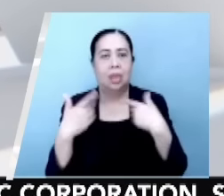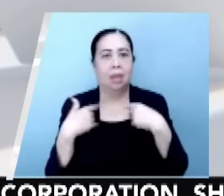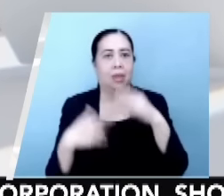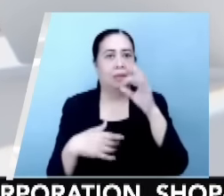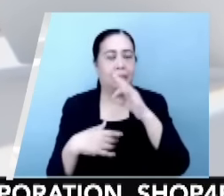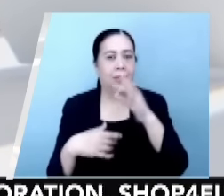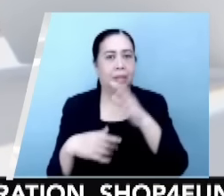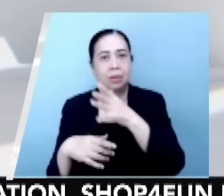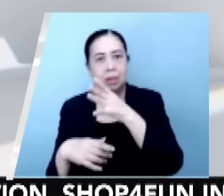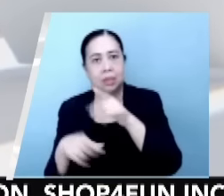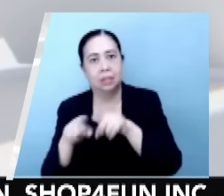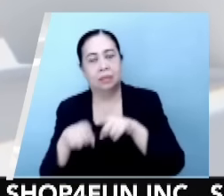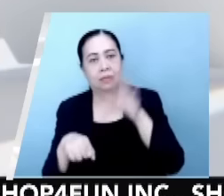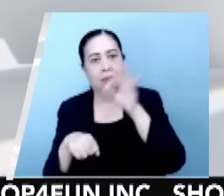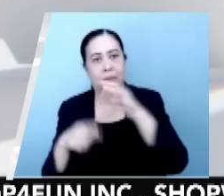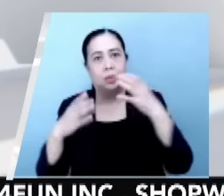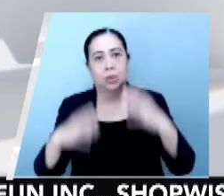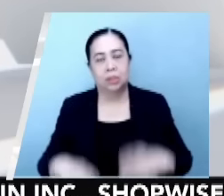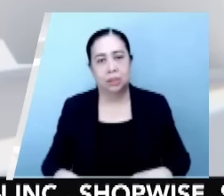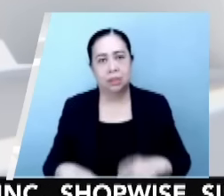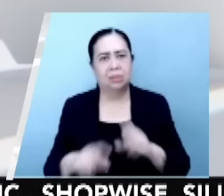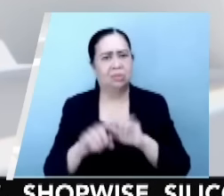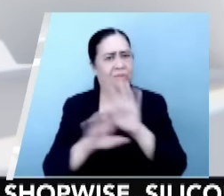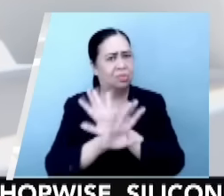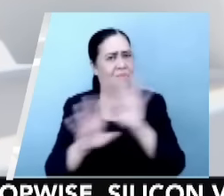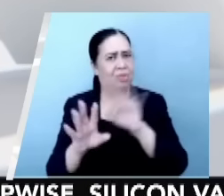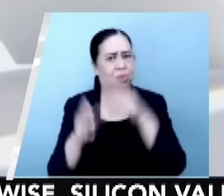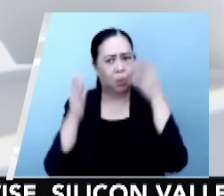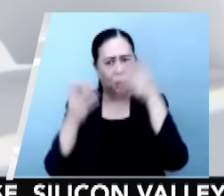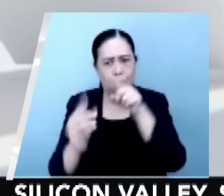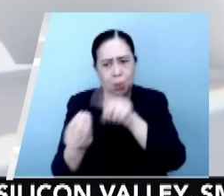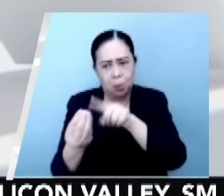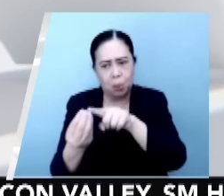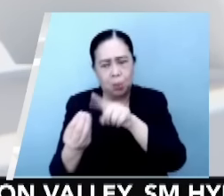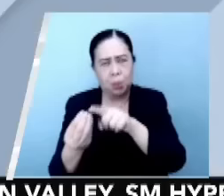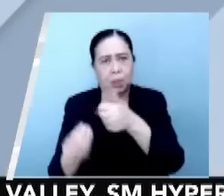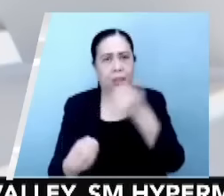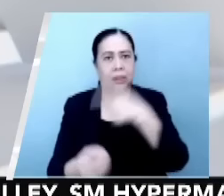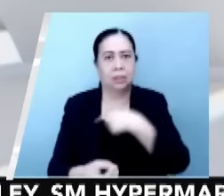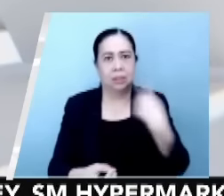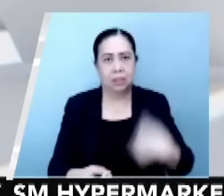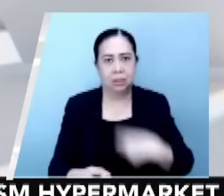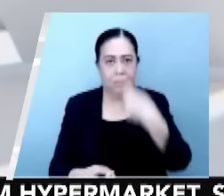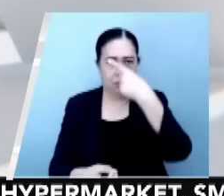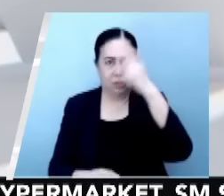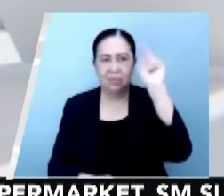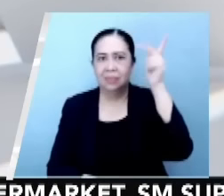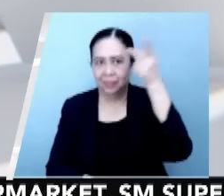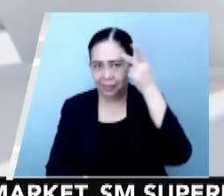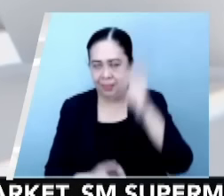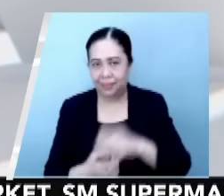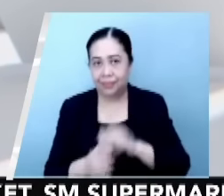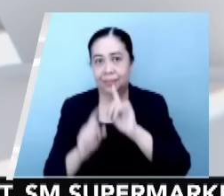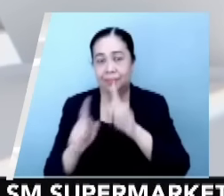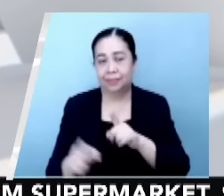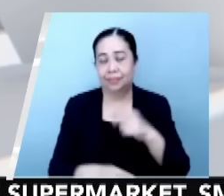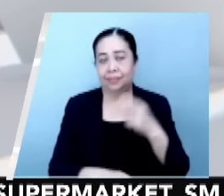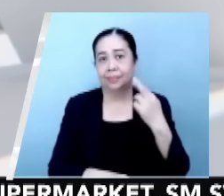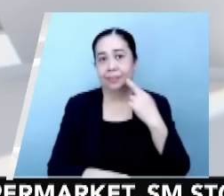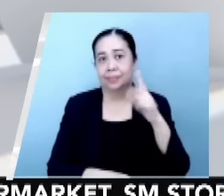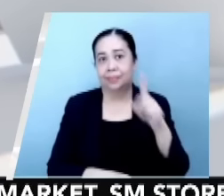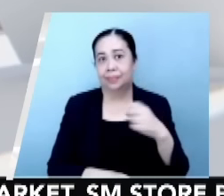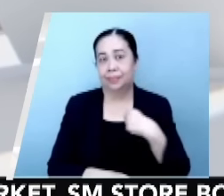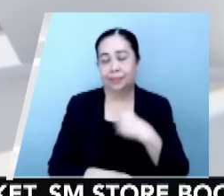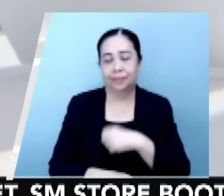Filipino citizens, kaya huwag sanang mapuntirya din ang iba pang Chinoy dahil sa politika. Tugon ni Hontiveros sa isang pahayag, hindi